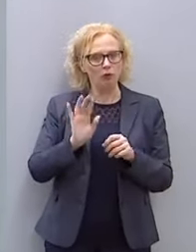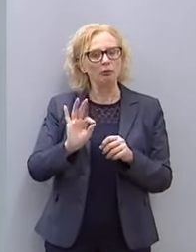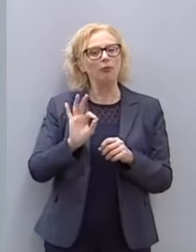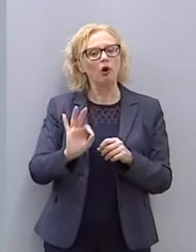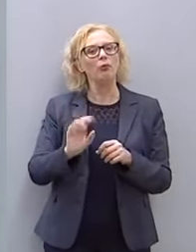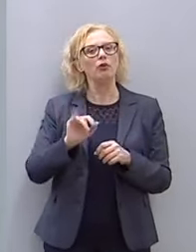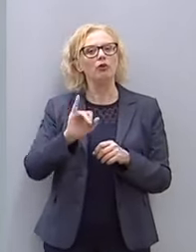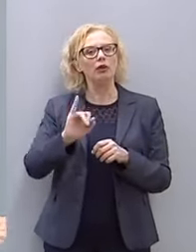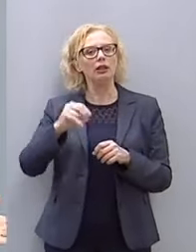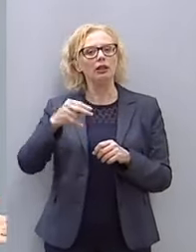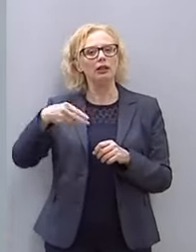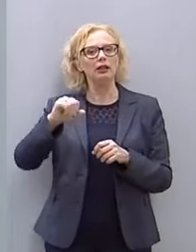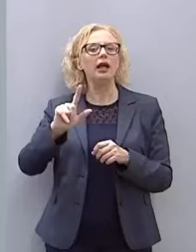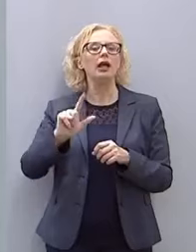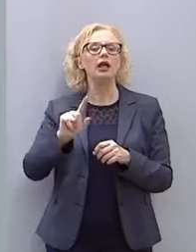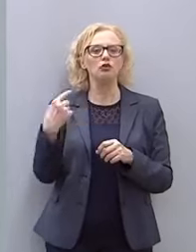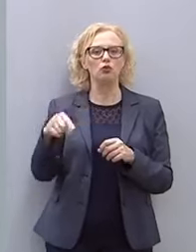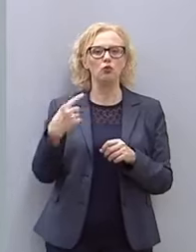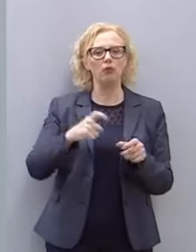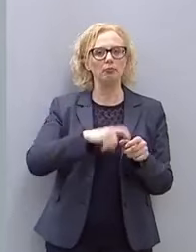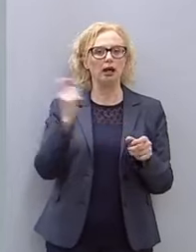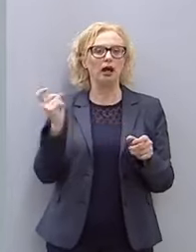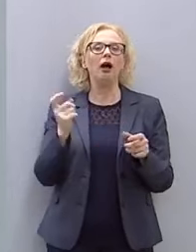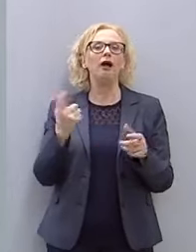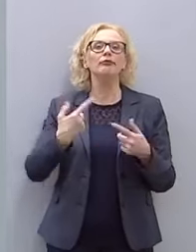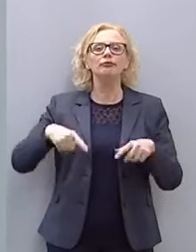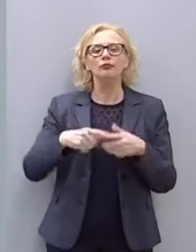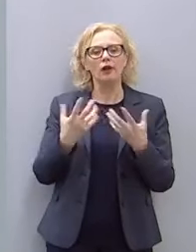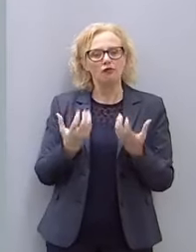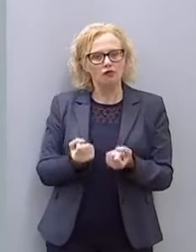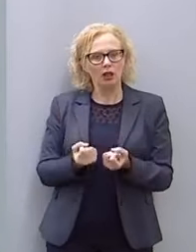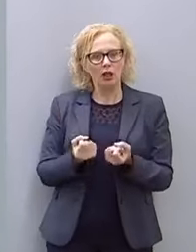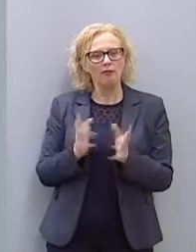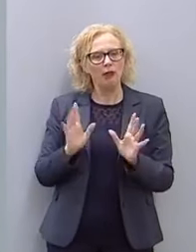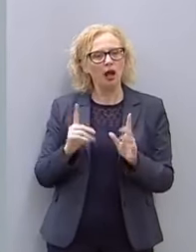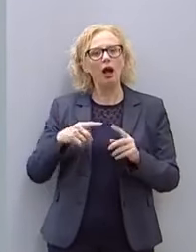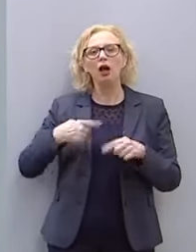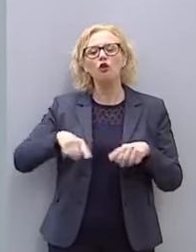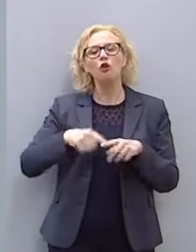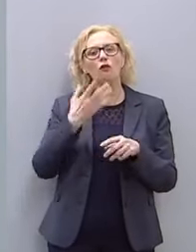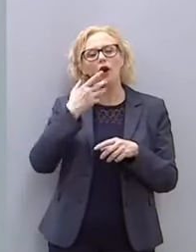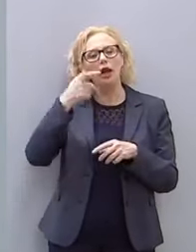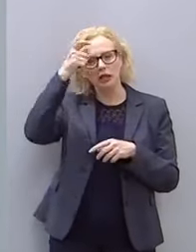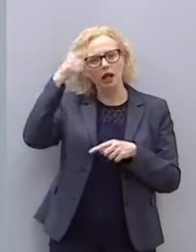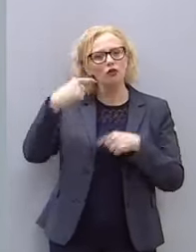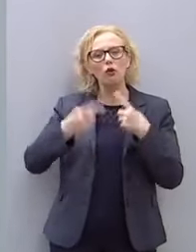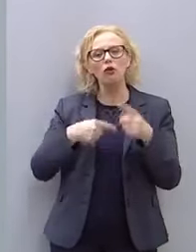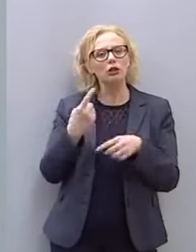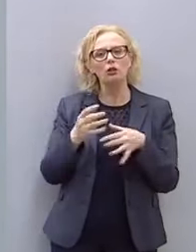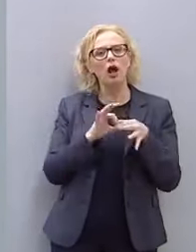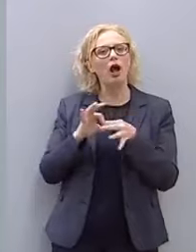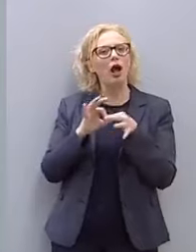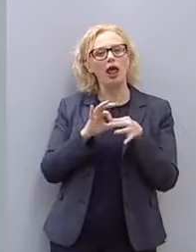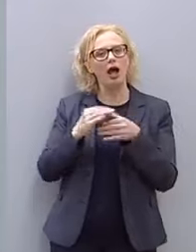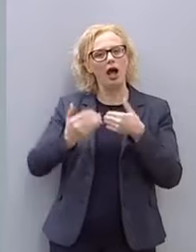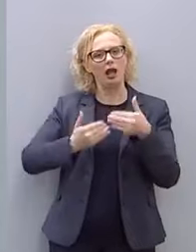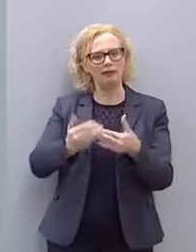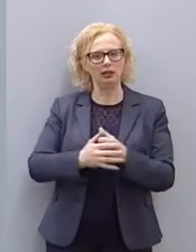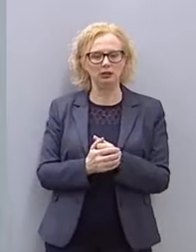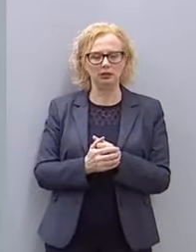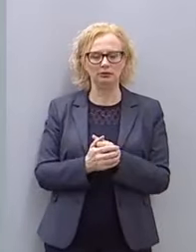sfilarsi di questo ovviamente prendiamo prendiamo atto ma noi dalle alle collaborazione con lo stato la vogliamo continuare e per continuare